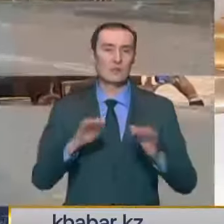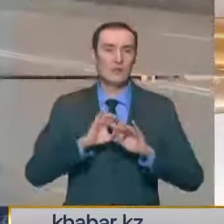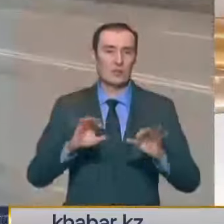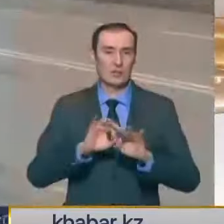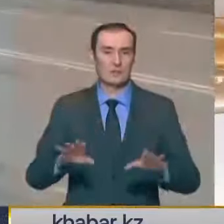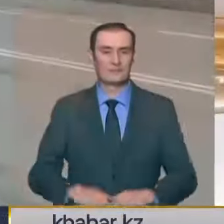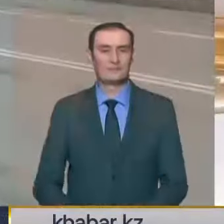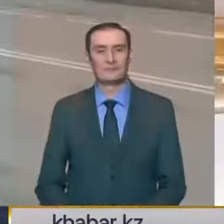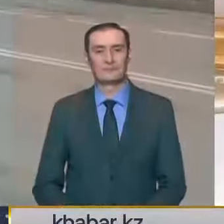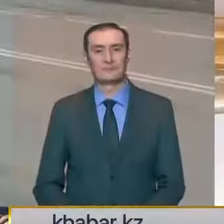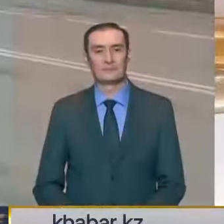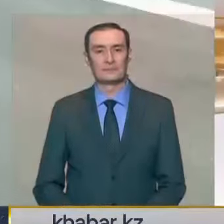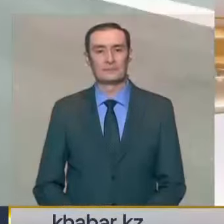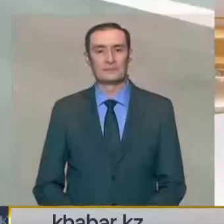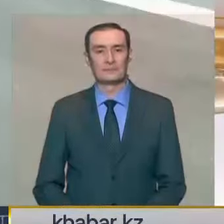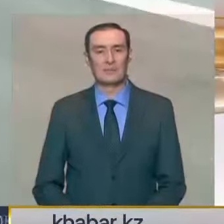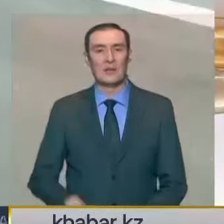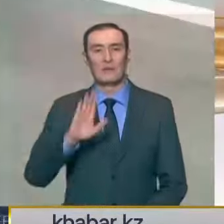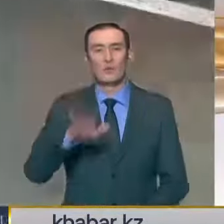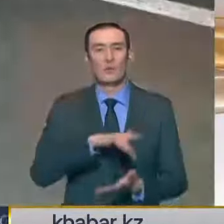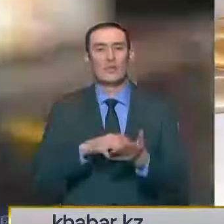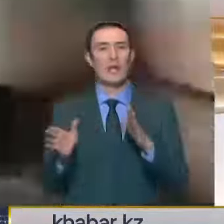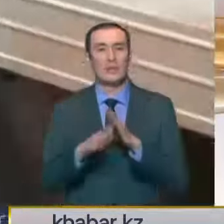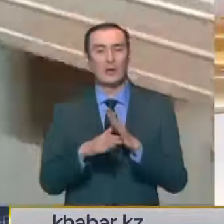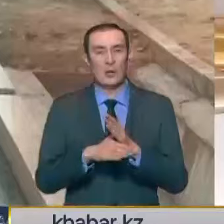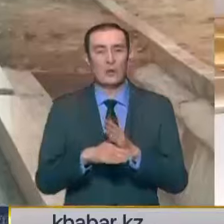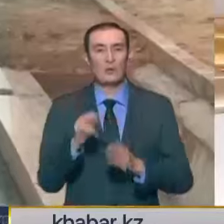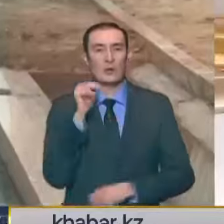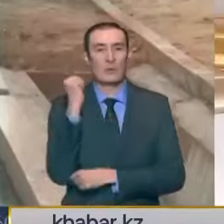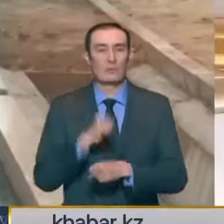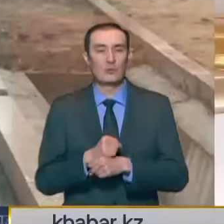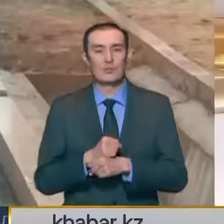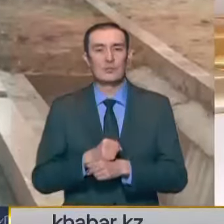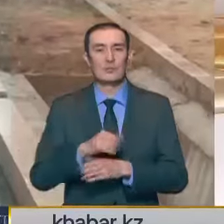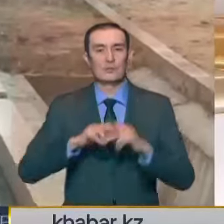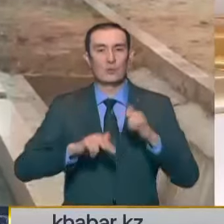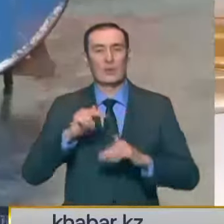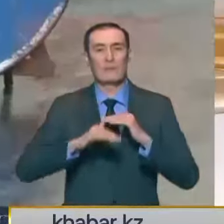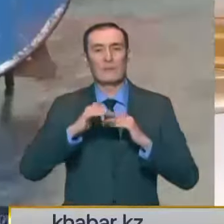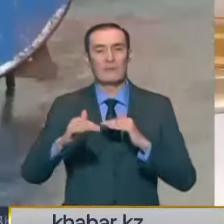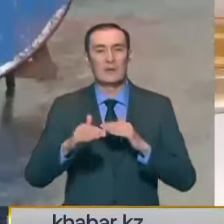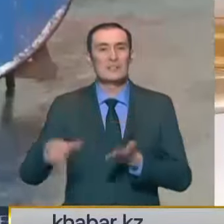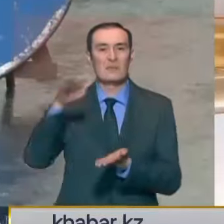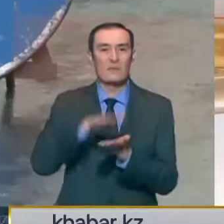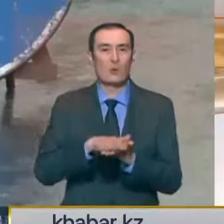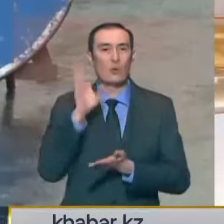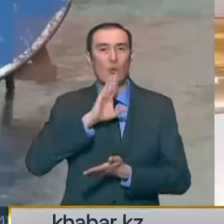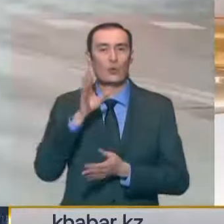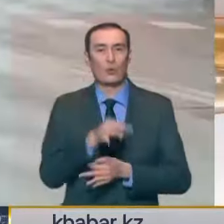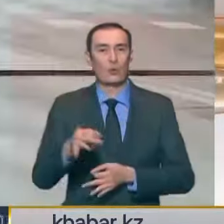расскажем и в снег и в дождь вра у дорожники укладывали асфальт поверх луж после скандала процесс